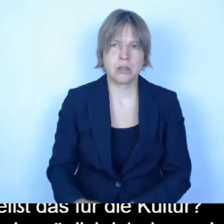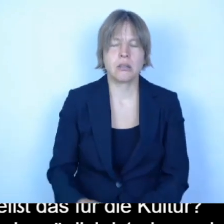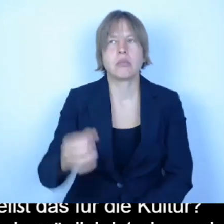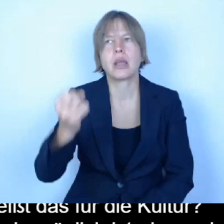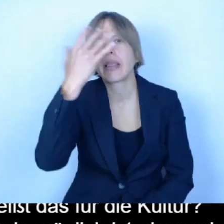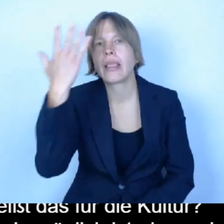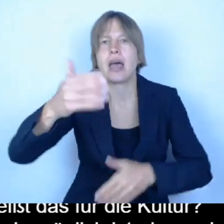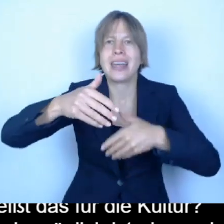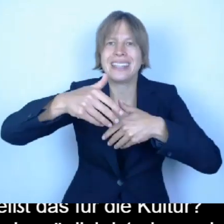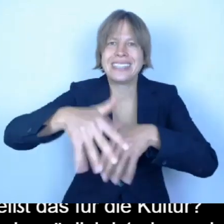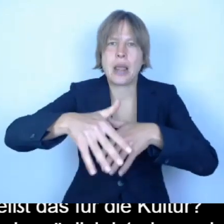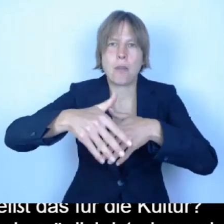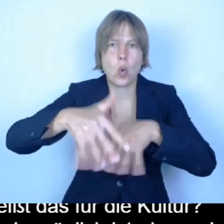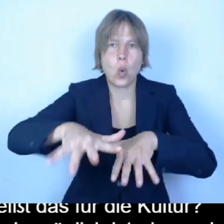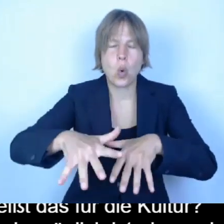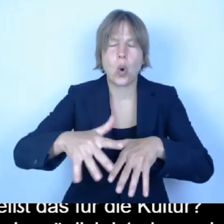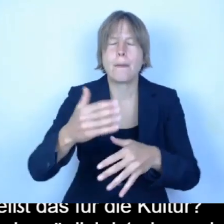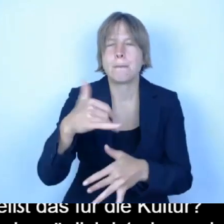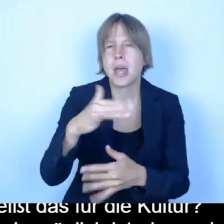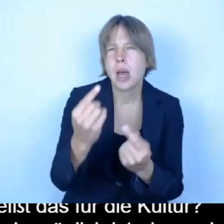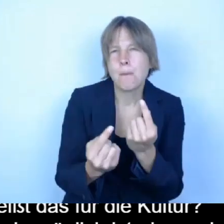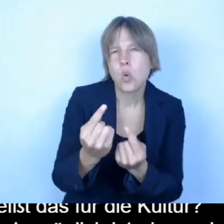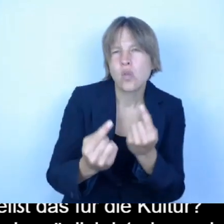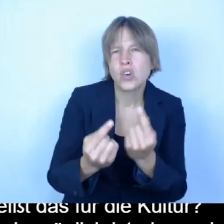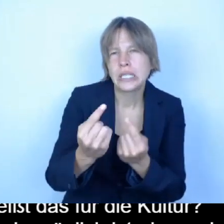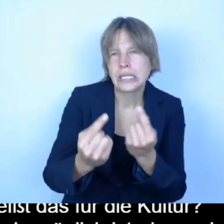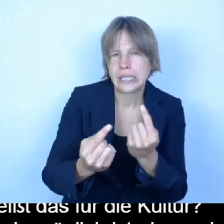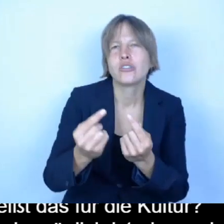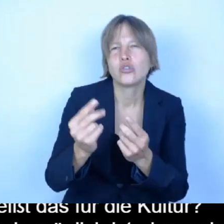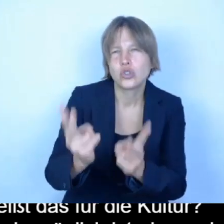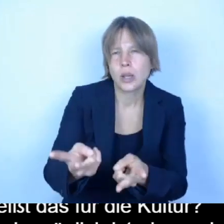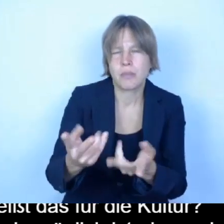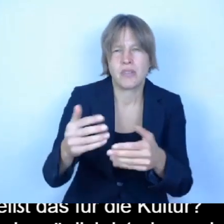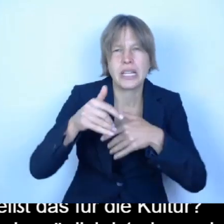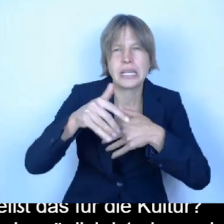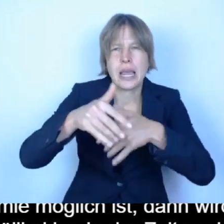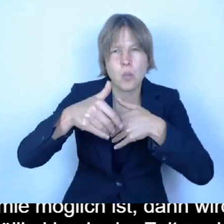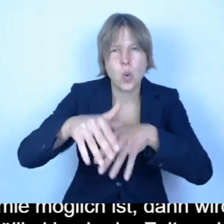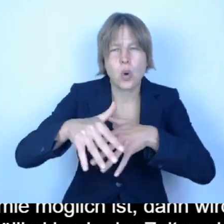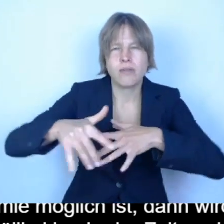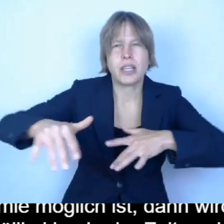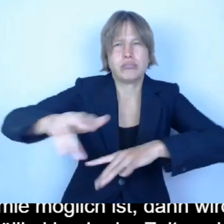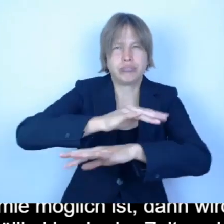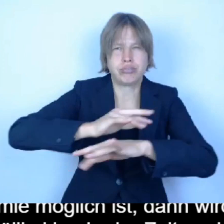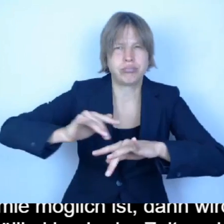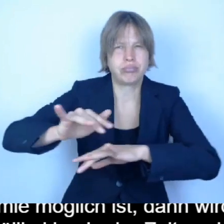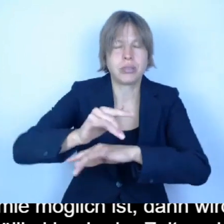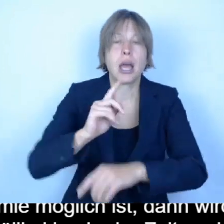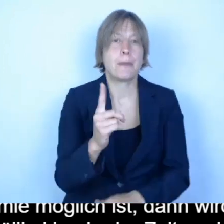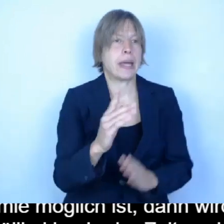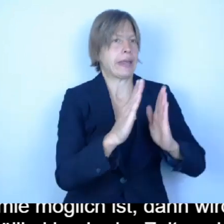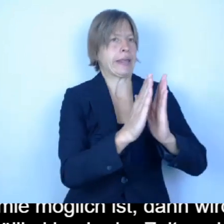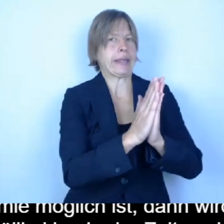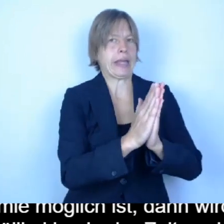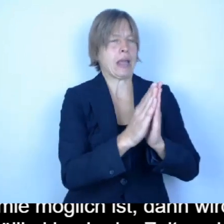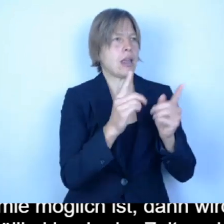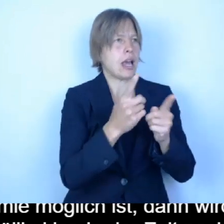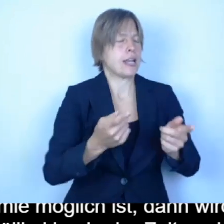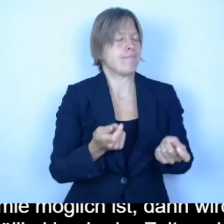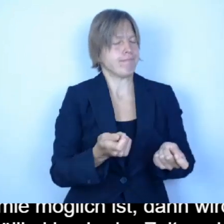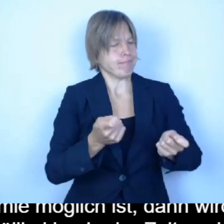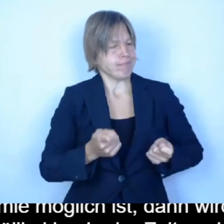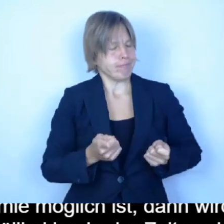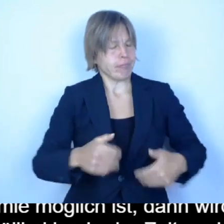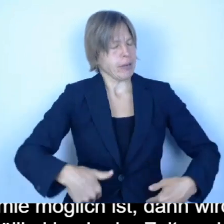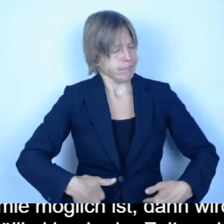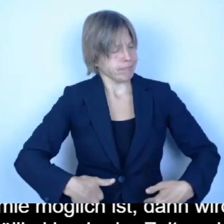es ja anders, dass man in der Kirche erlebt, da wird sich wirklich toll dran gehalten. Das sehe ich auch im Theater möglich an. Ich sehe es auch jederzeit möglich an